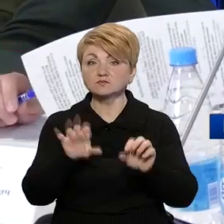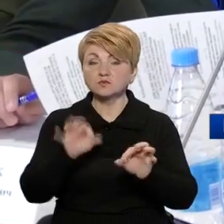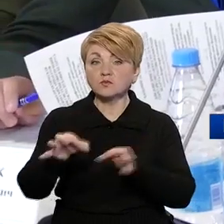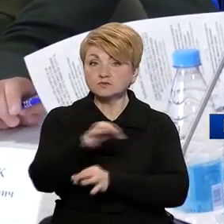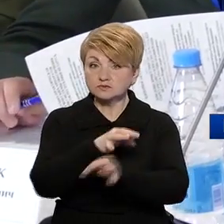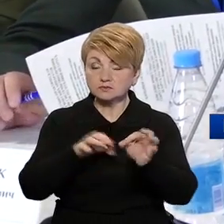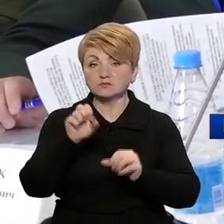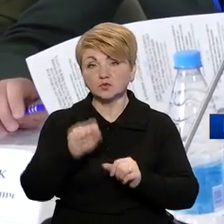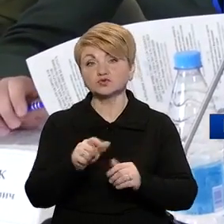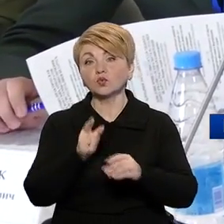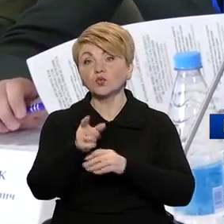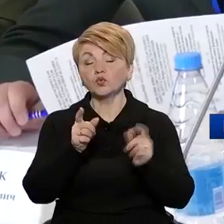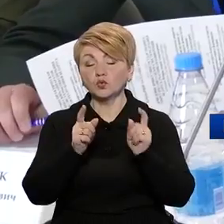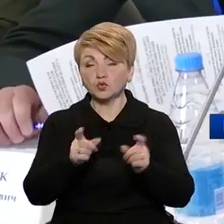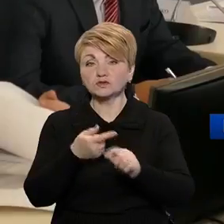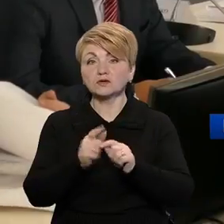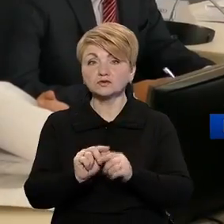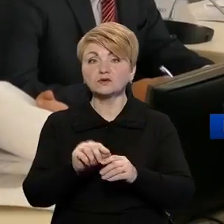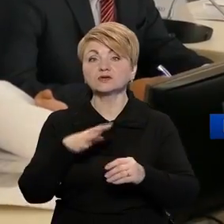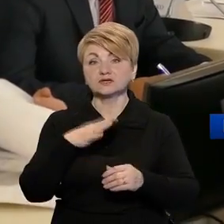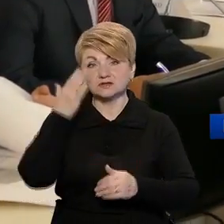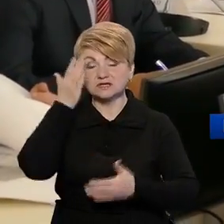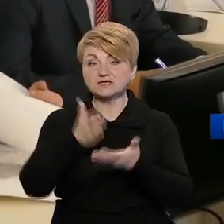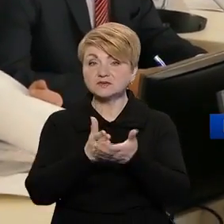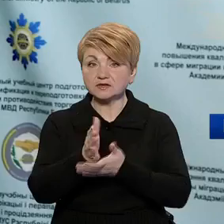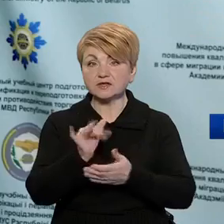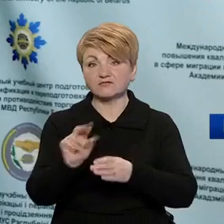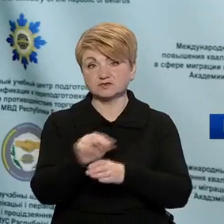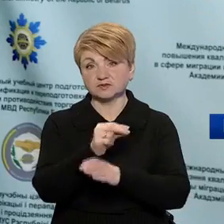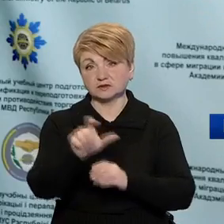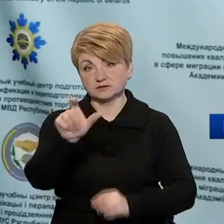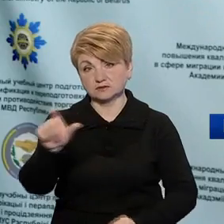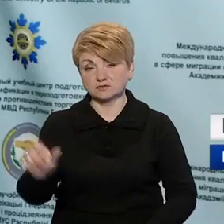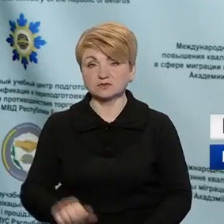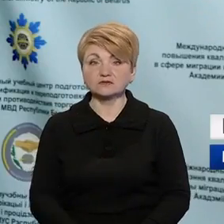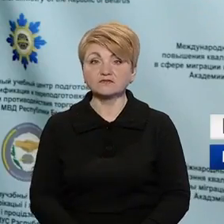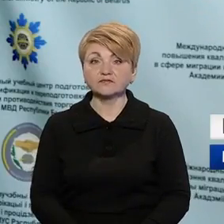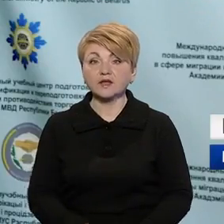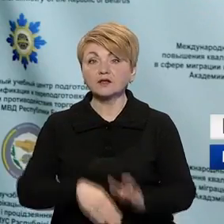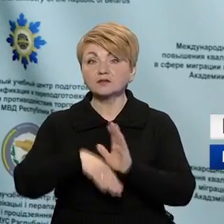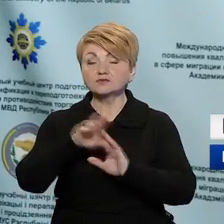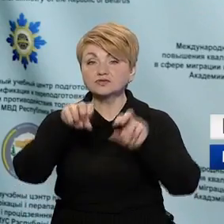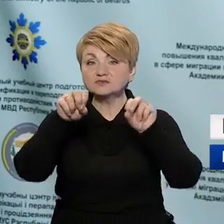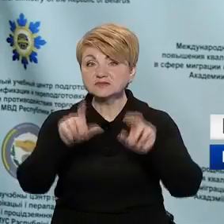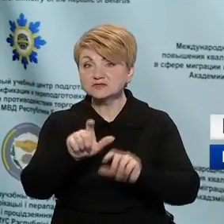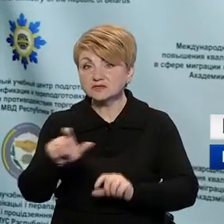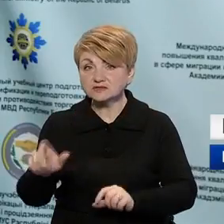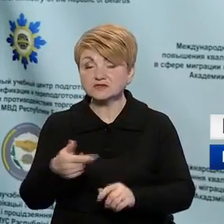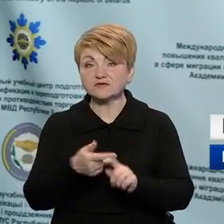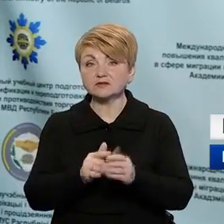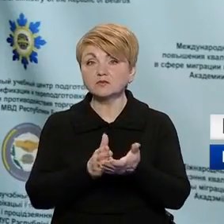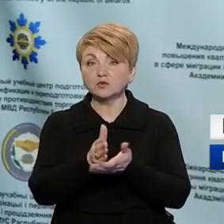которая существует в сфере идеологии воспитании сотрудников мы приглашаем лучших специалистов в этой области и